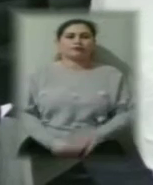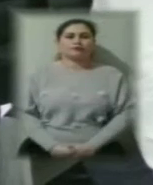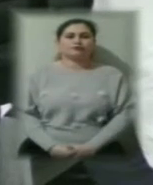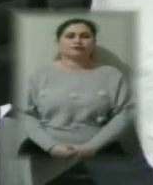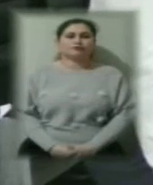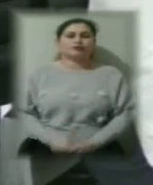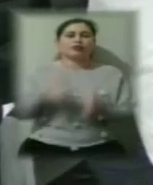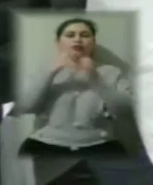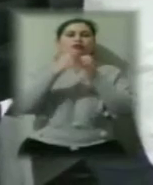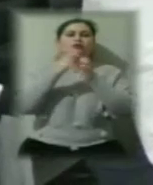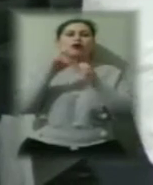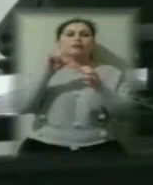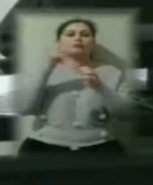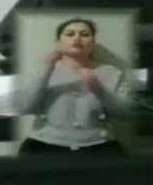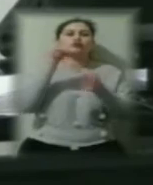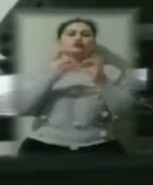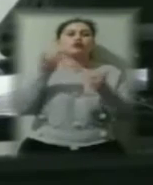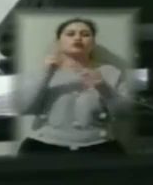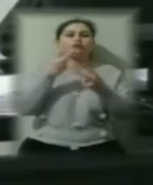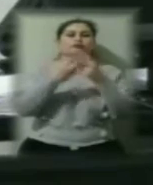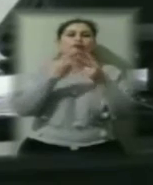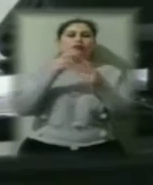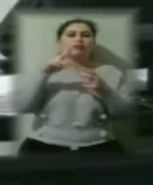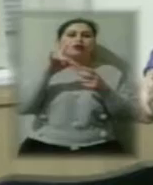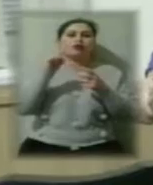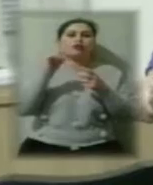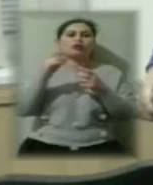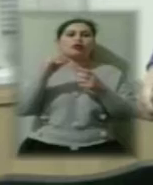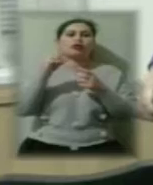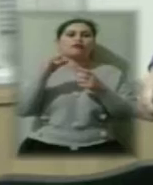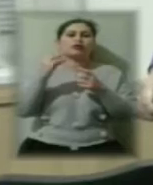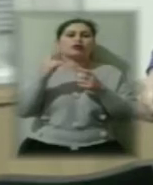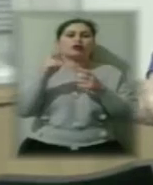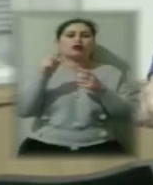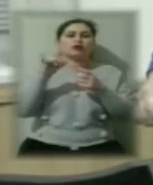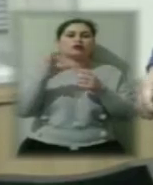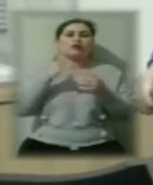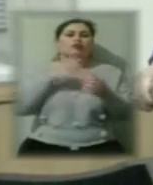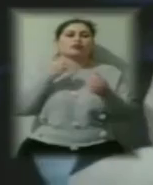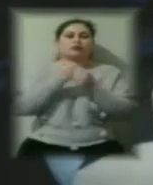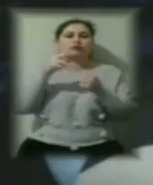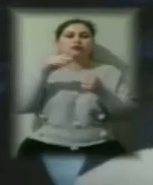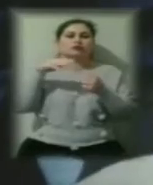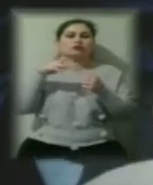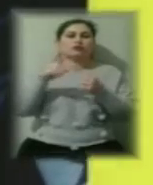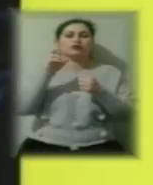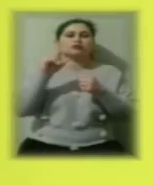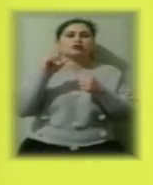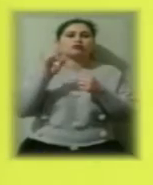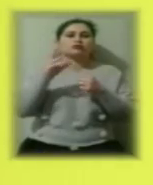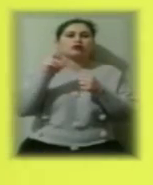Херсонський апеляційний суд залишив під вартою правоохоронця Євгена Калініна, який влітку скоїв ДТП на трасі Скадовська-Ховка, де загинули троє